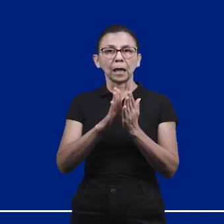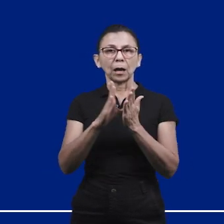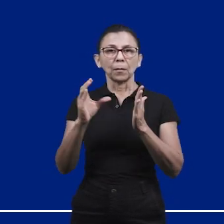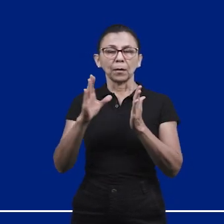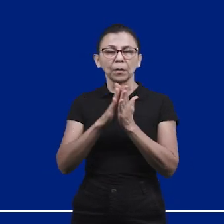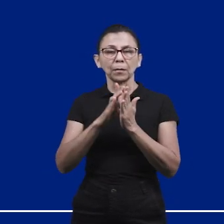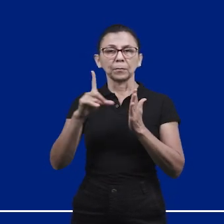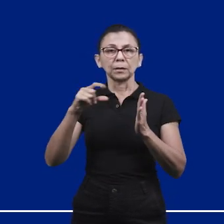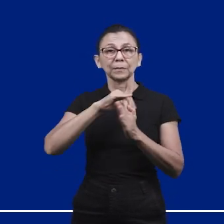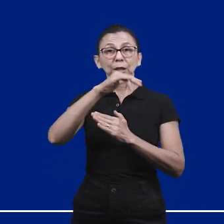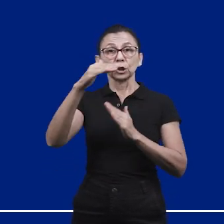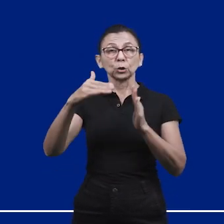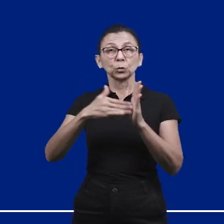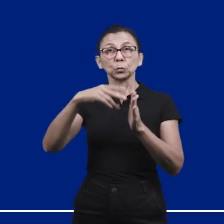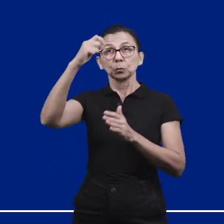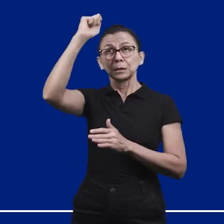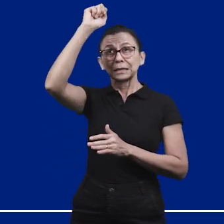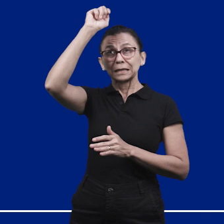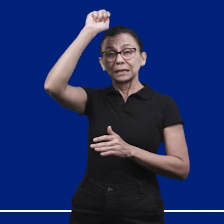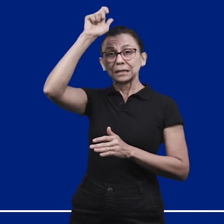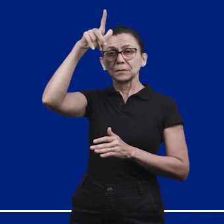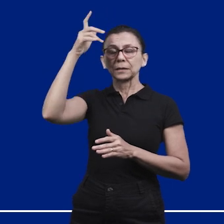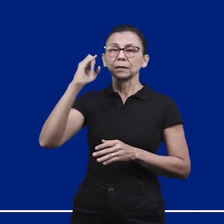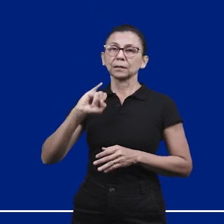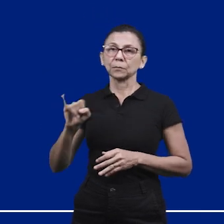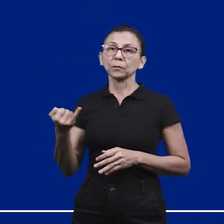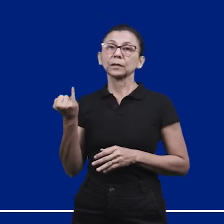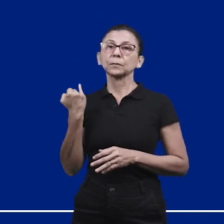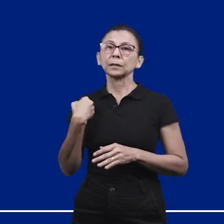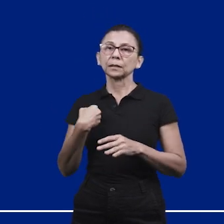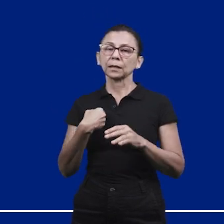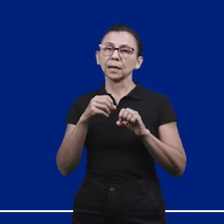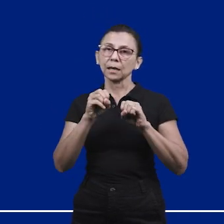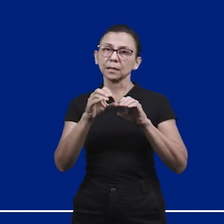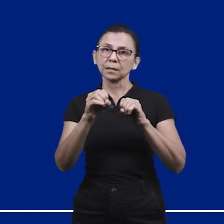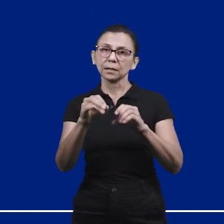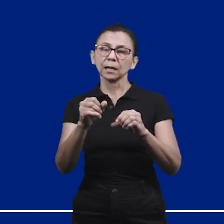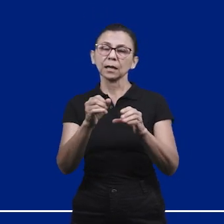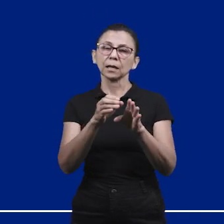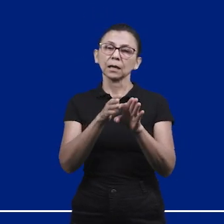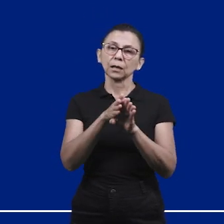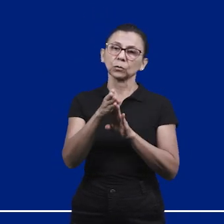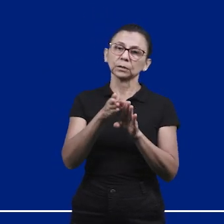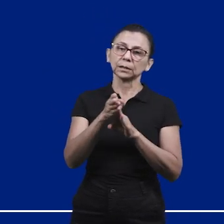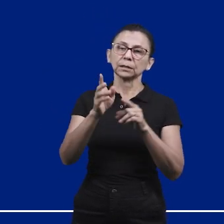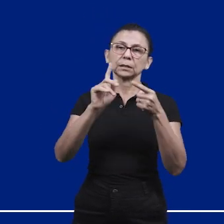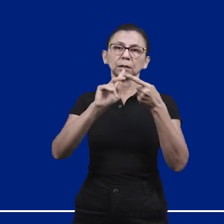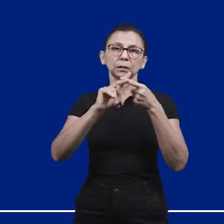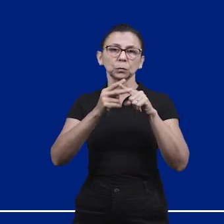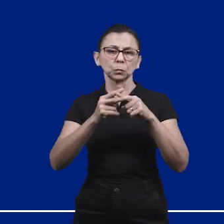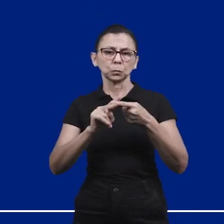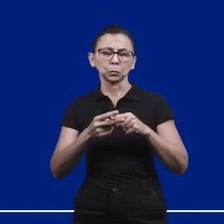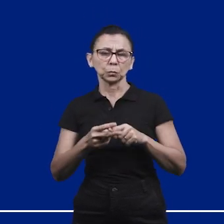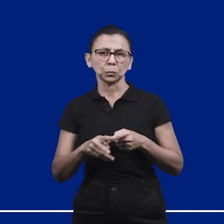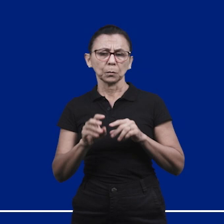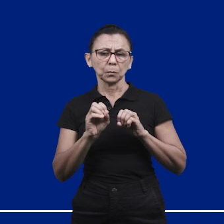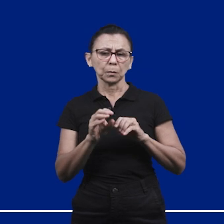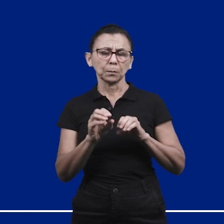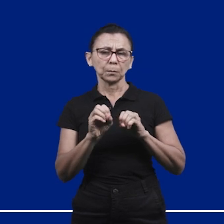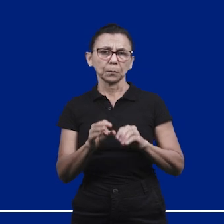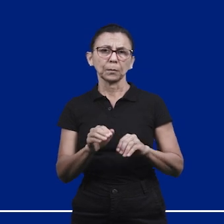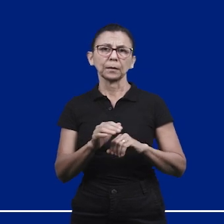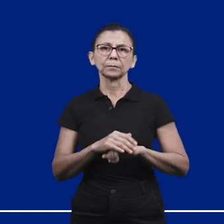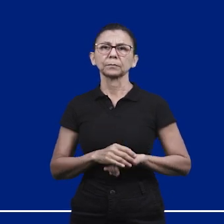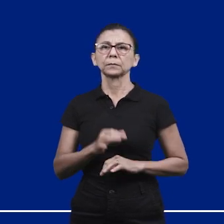3, verset 16, qui dit, toute l'écriture a été divinement